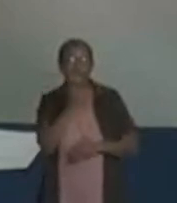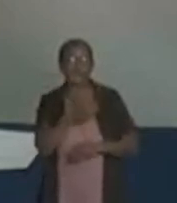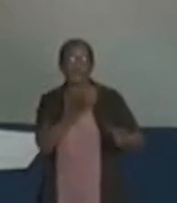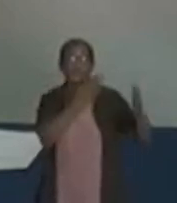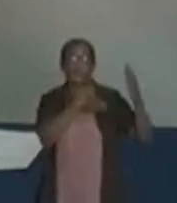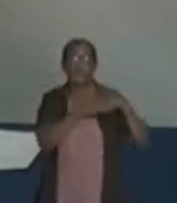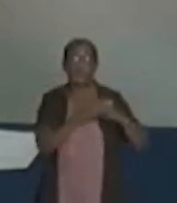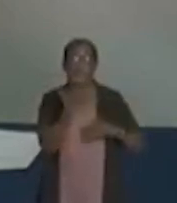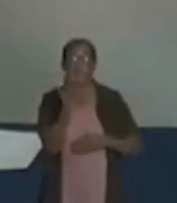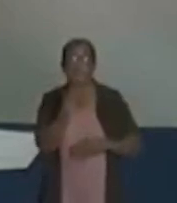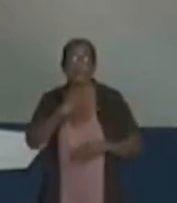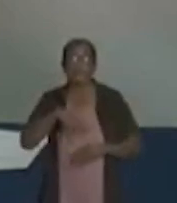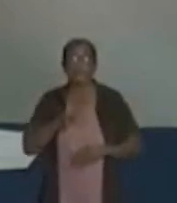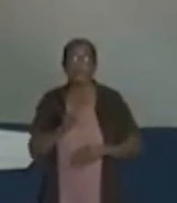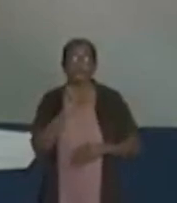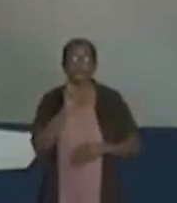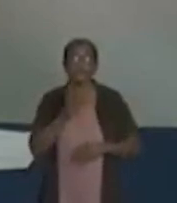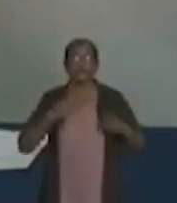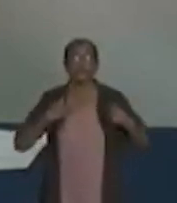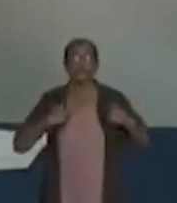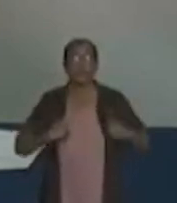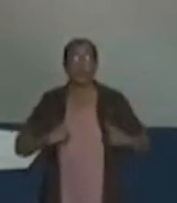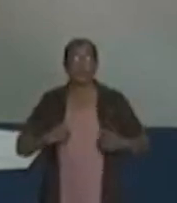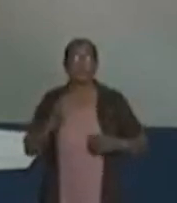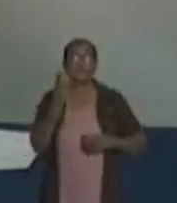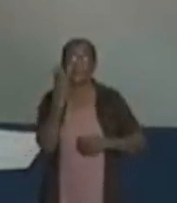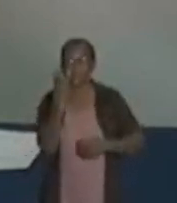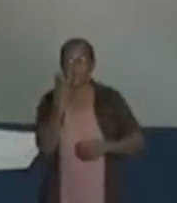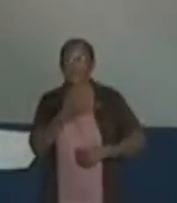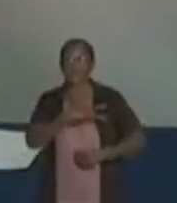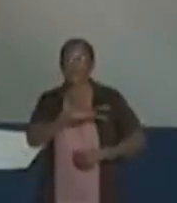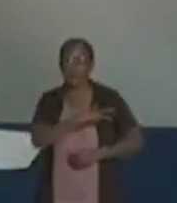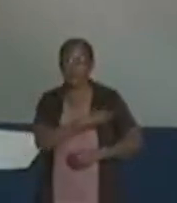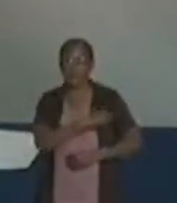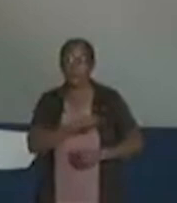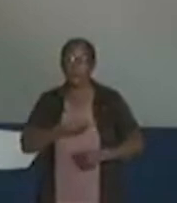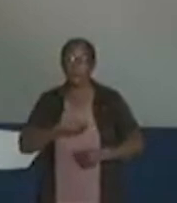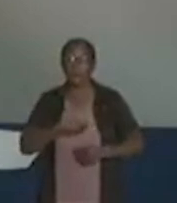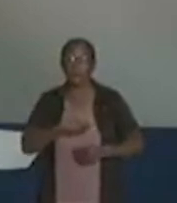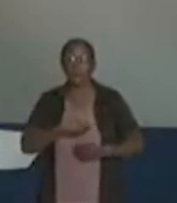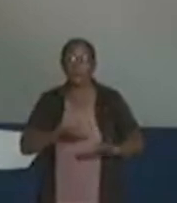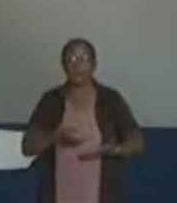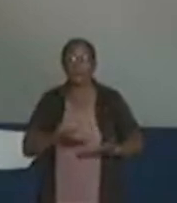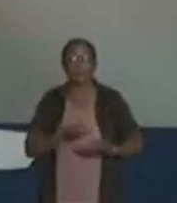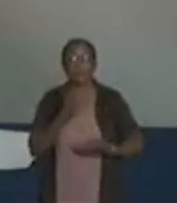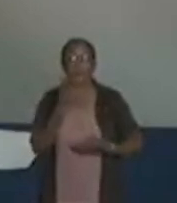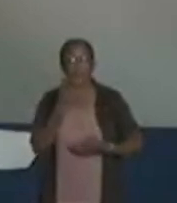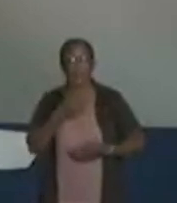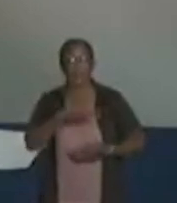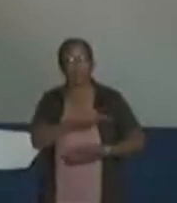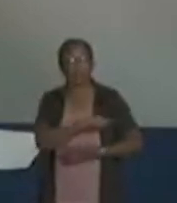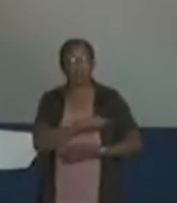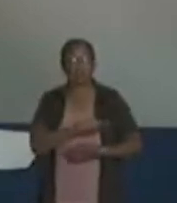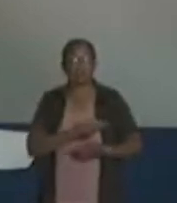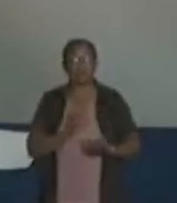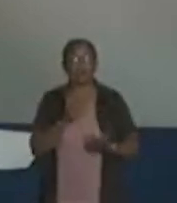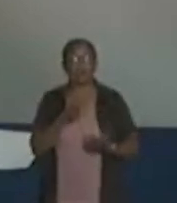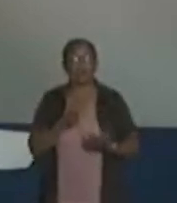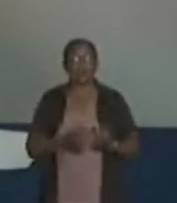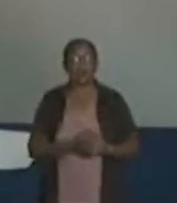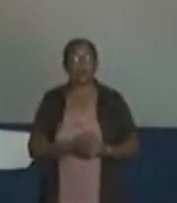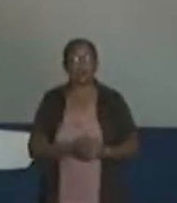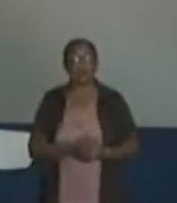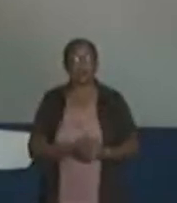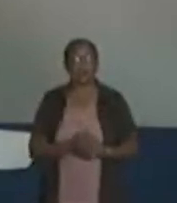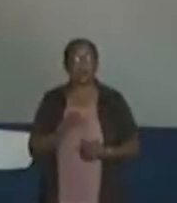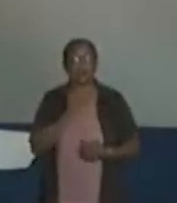ongeveer 45.000 mensen een boostervaccin, dus een derde dosis, toegediend moeten krijgen. En we hebben,